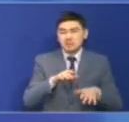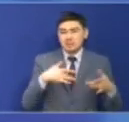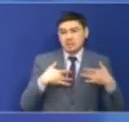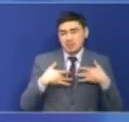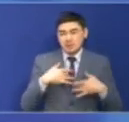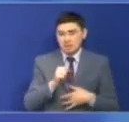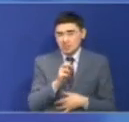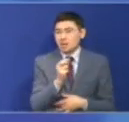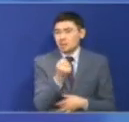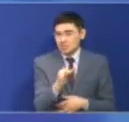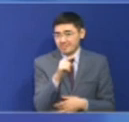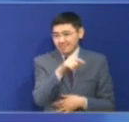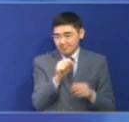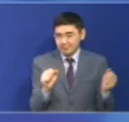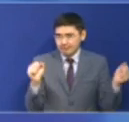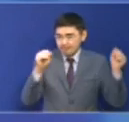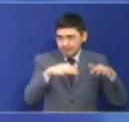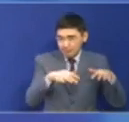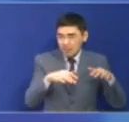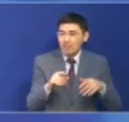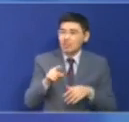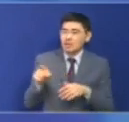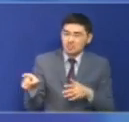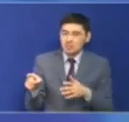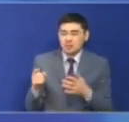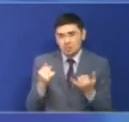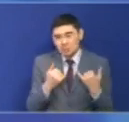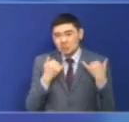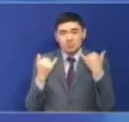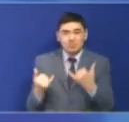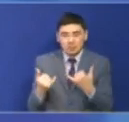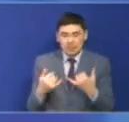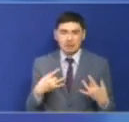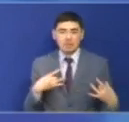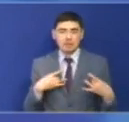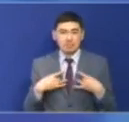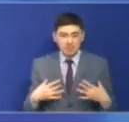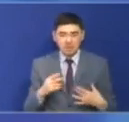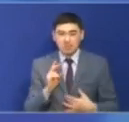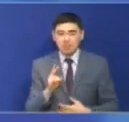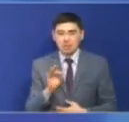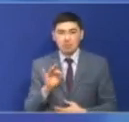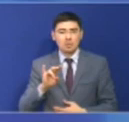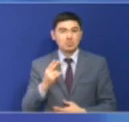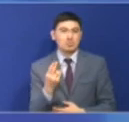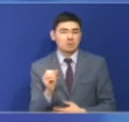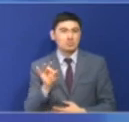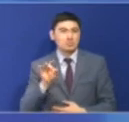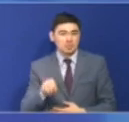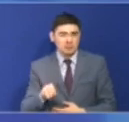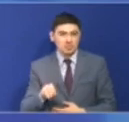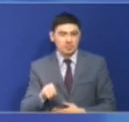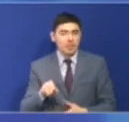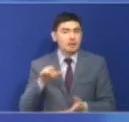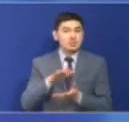также родственников и близких погибших солдат и офицеров был представлен праздничный концерт творческих коллективов города. Кроме того, в ходе